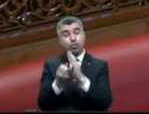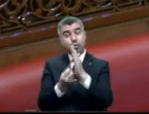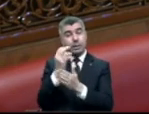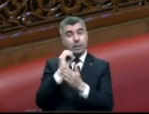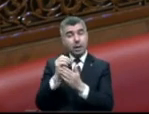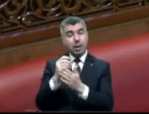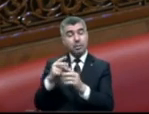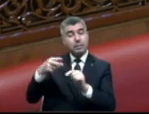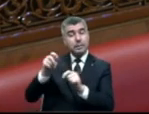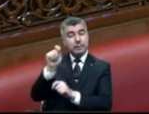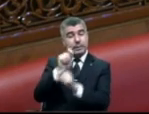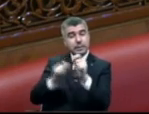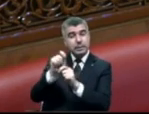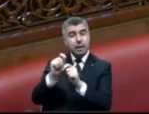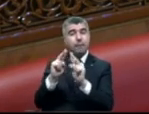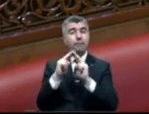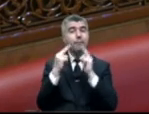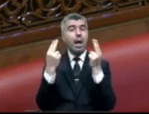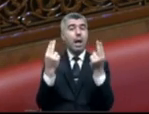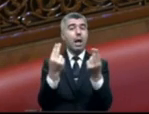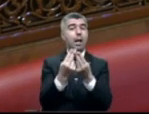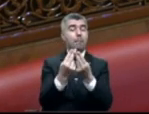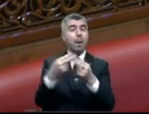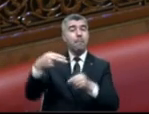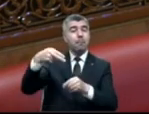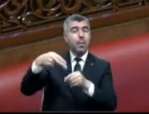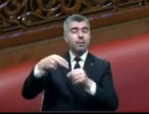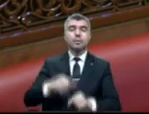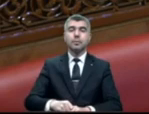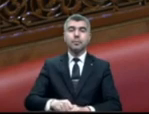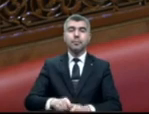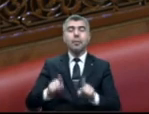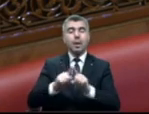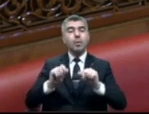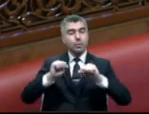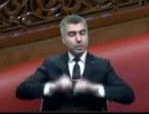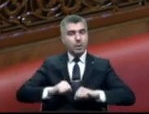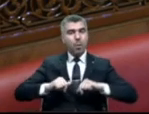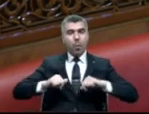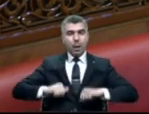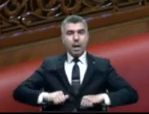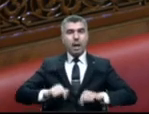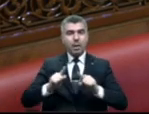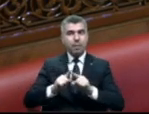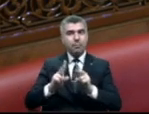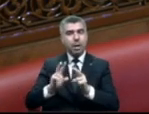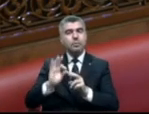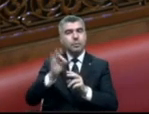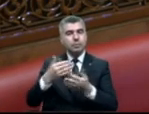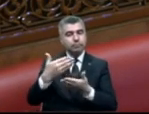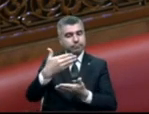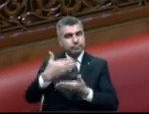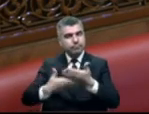يشهدها نشاط التكرير على الصعيد العالمي. فالوزارة تتفاعل طبعا مع هذه التوصية في